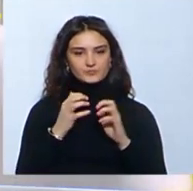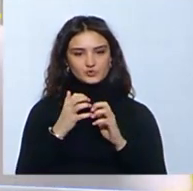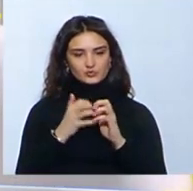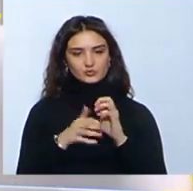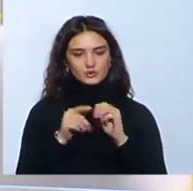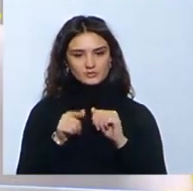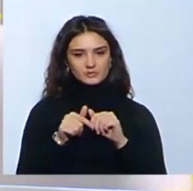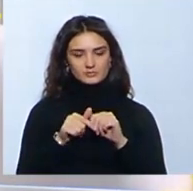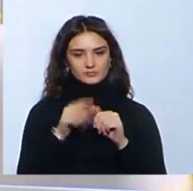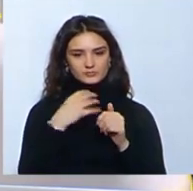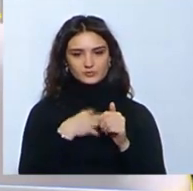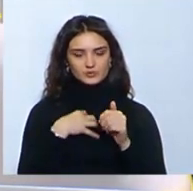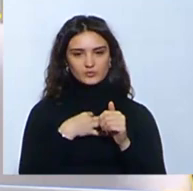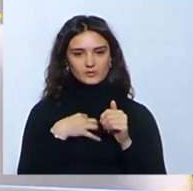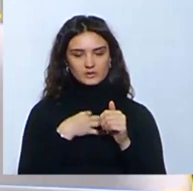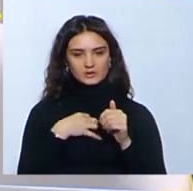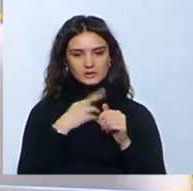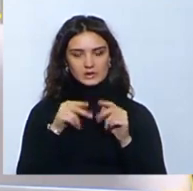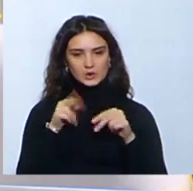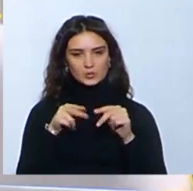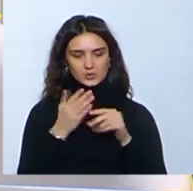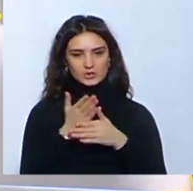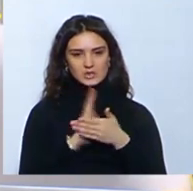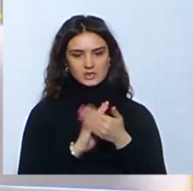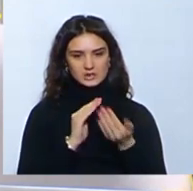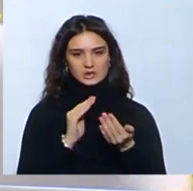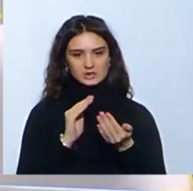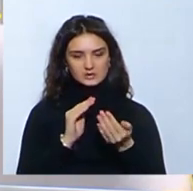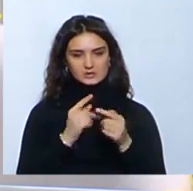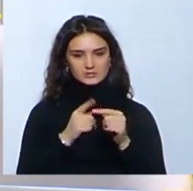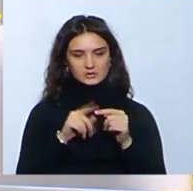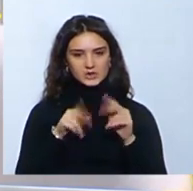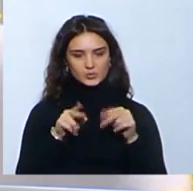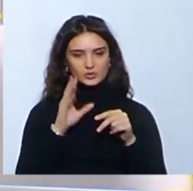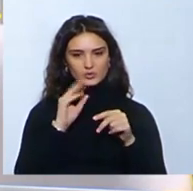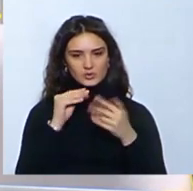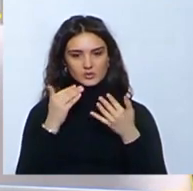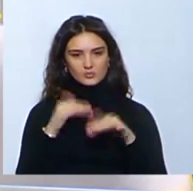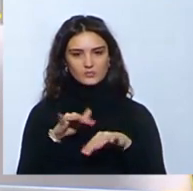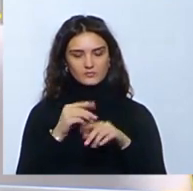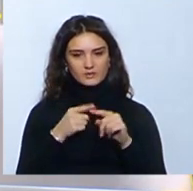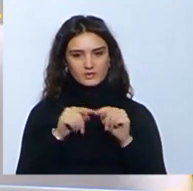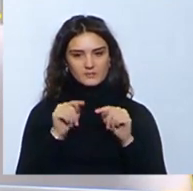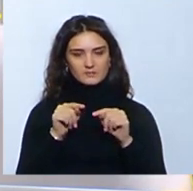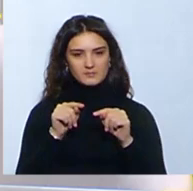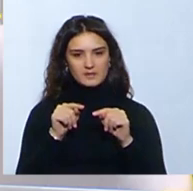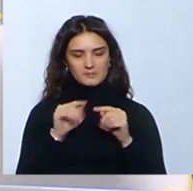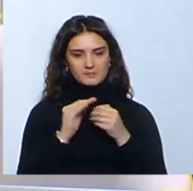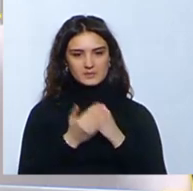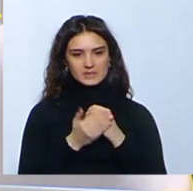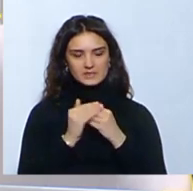ისეთი მნიშვნელოვანი და ისეთი ქირურგიის ნაწილია, ეს არის ვიტრეორეტინალური ქირურგია, როცა უკვე ხდება აი ამ